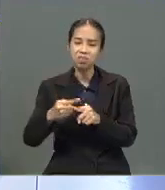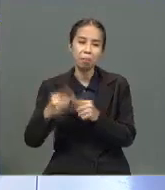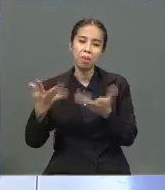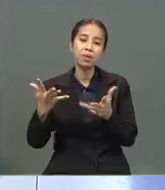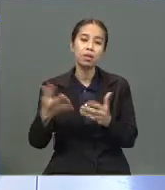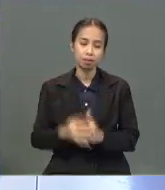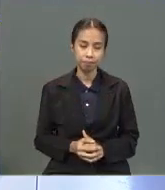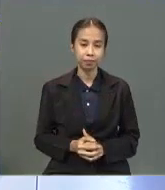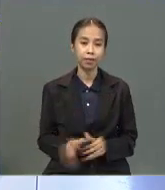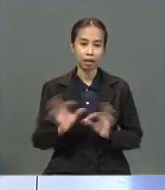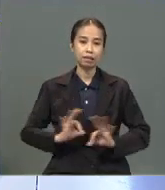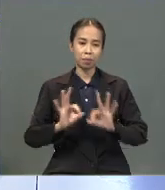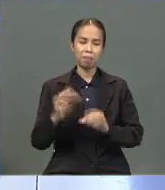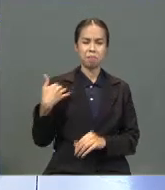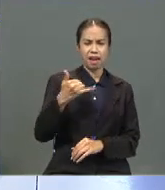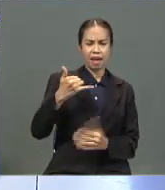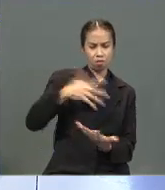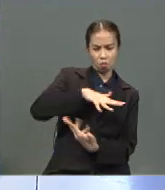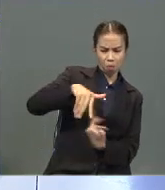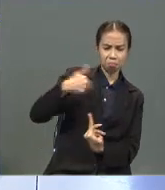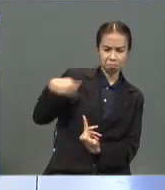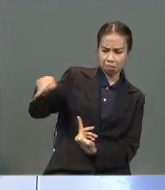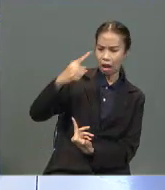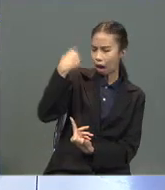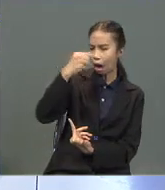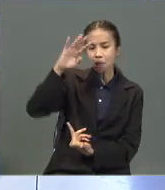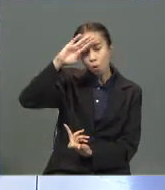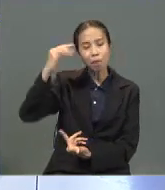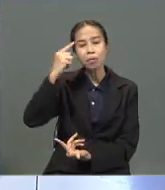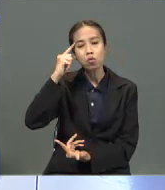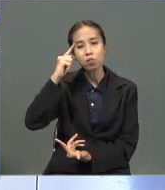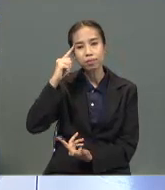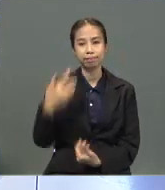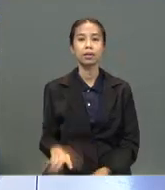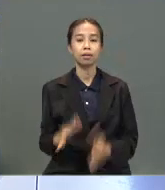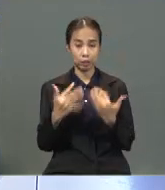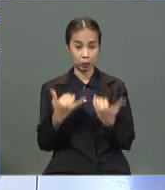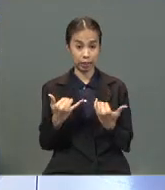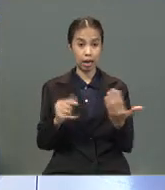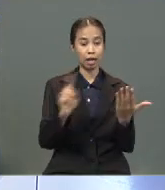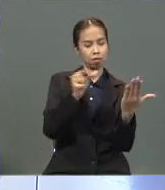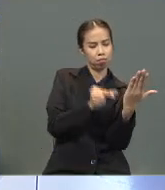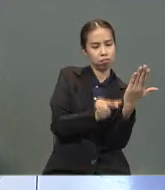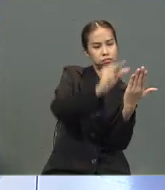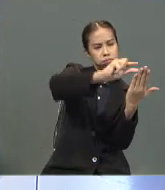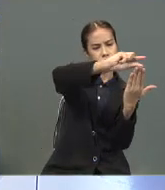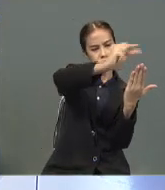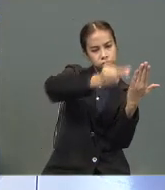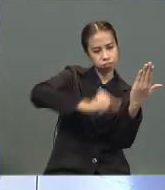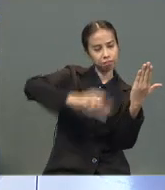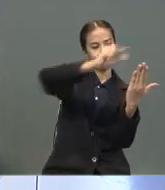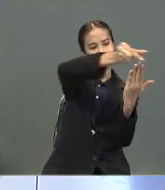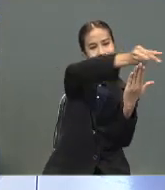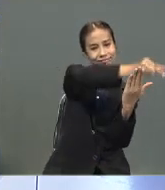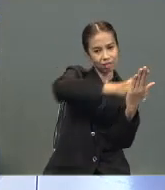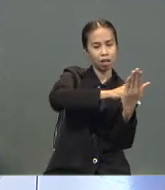คะเดี๋ยวที่ชายแดนที่คุณปวีณาบอกเพื่อสักครู่โดยเฉพาะชายแดนถ้าเกิดว่าเราไม่พูดถึงในขณะเนี่ยขนาดเนี้ยอาจจะมีคน